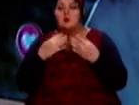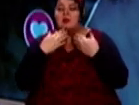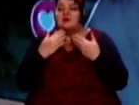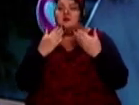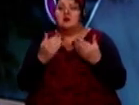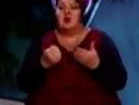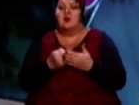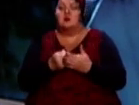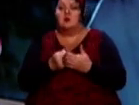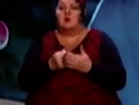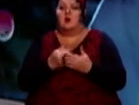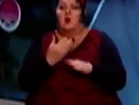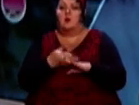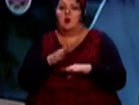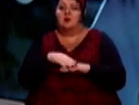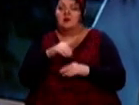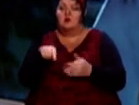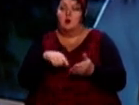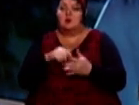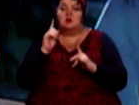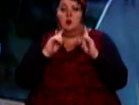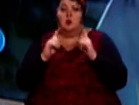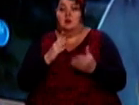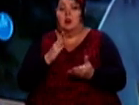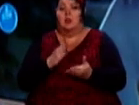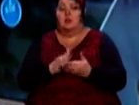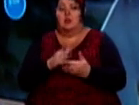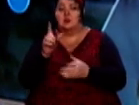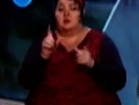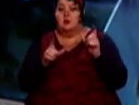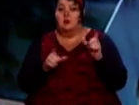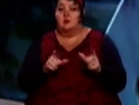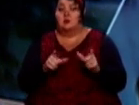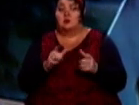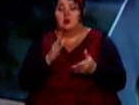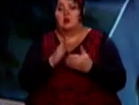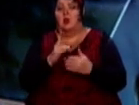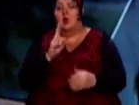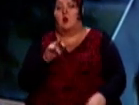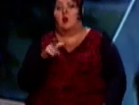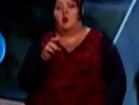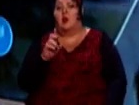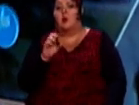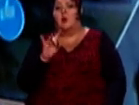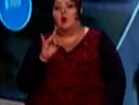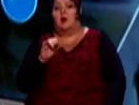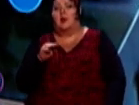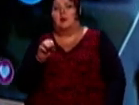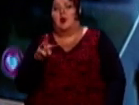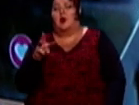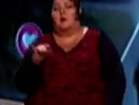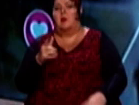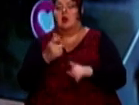адже в героях України у нас є люди, які наразі живуть в Криму і є колаборантами. Тобто так досить